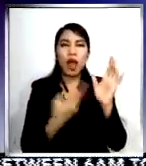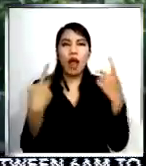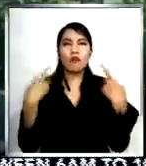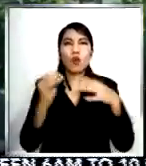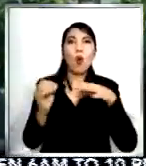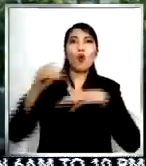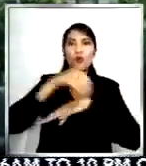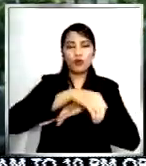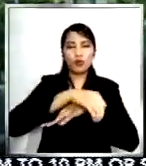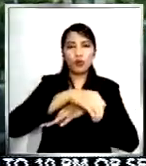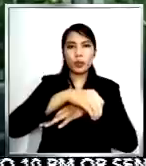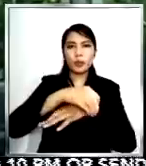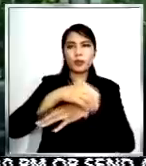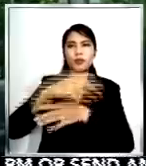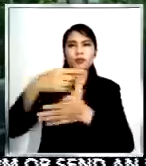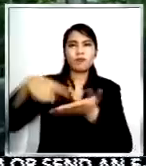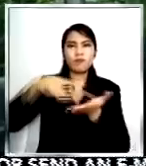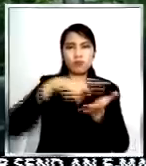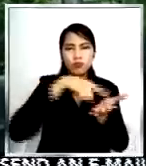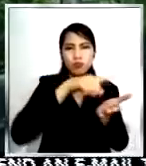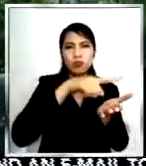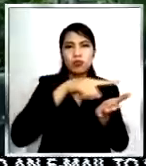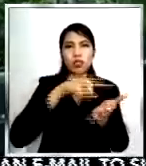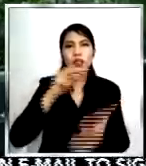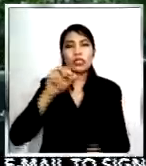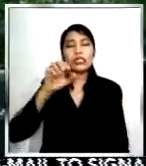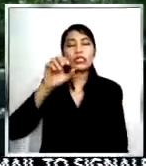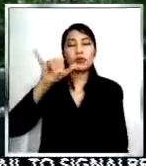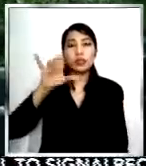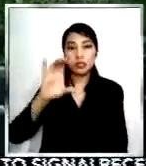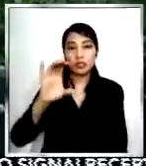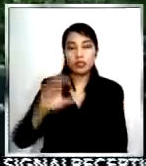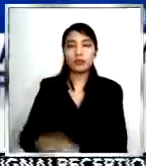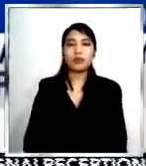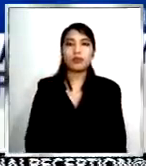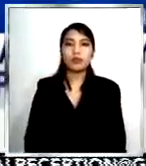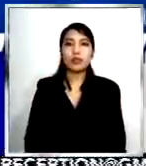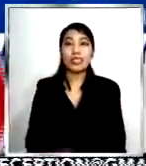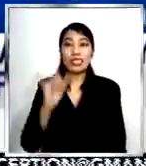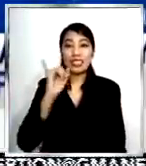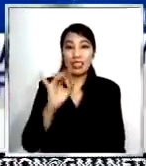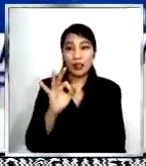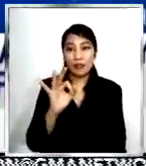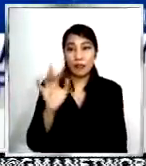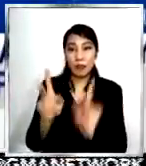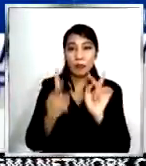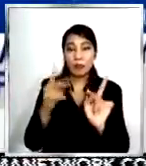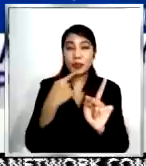Commission. Sa mga tumatawag naman sa kanya na EPAL. Diretsa na po tayo.